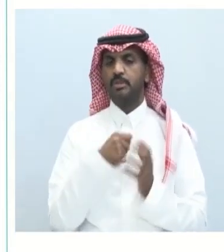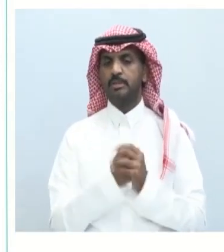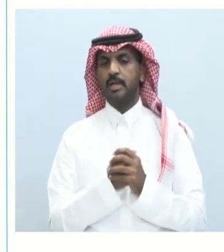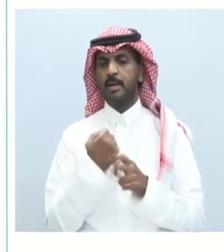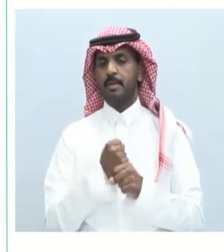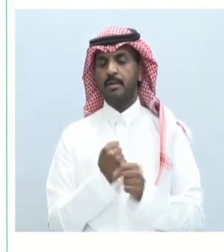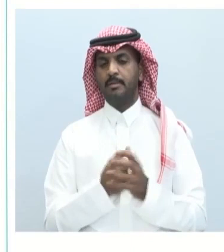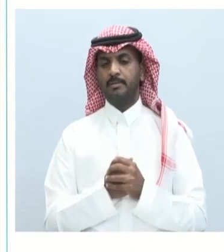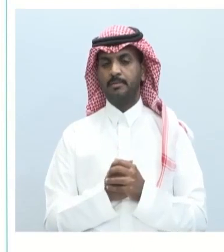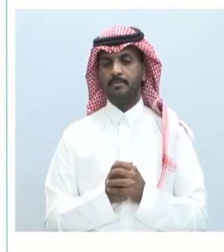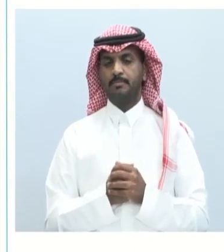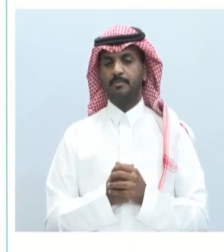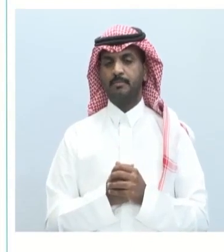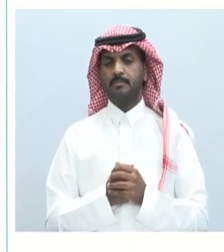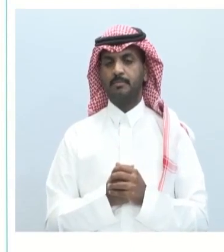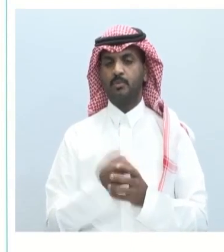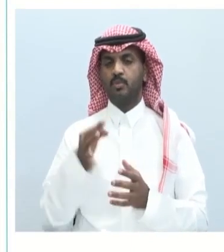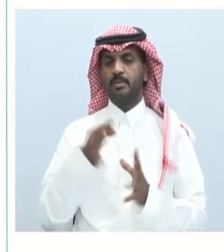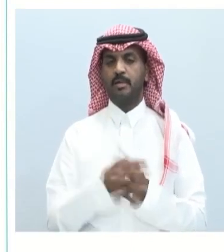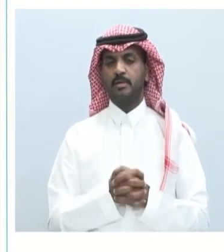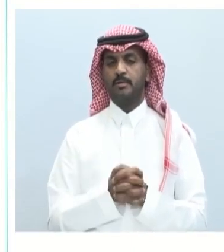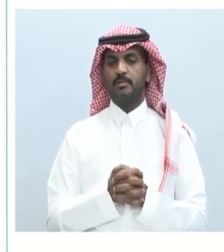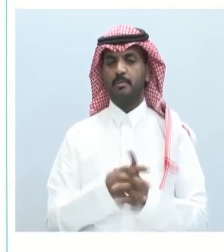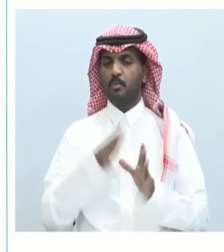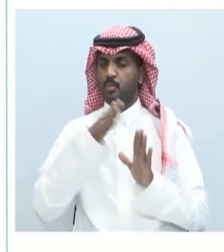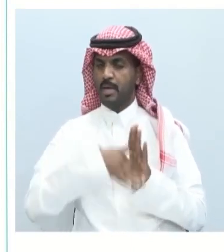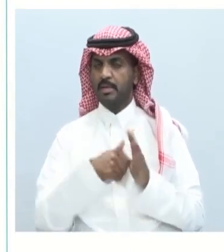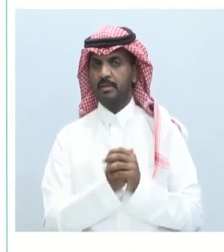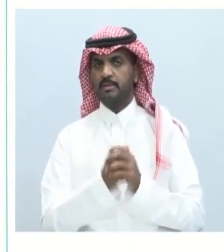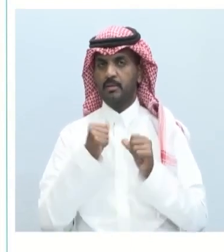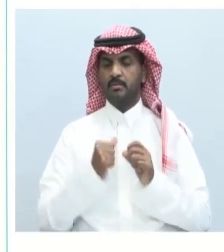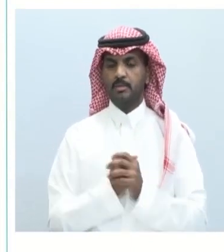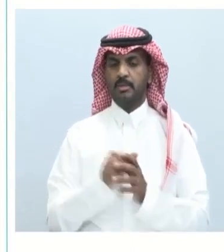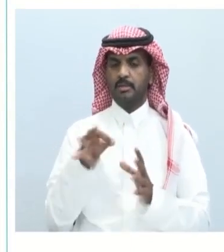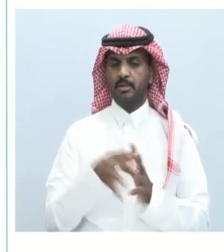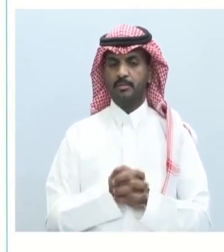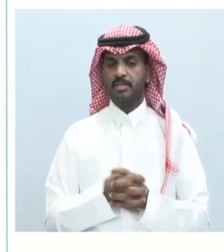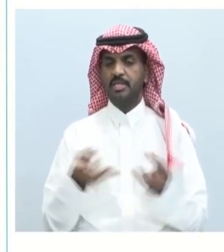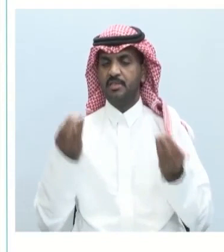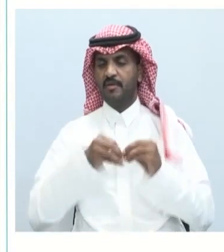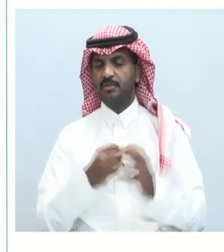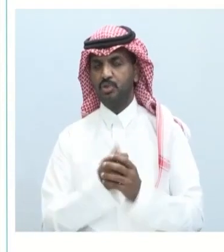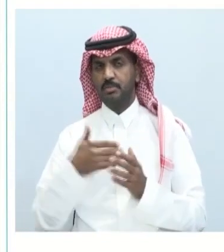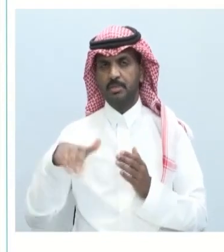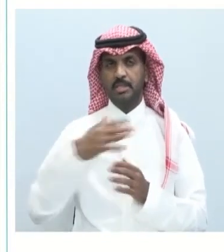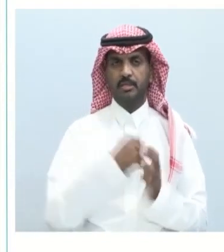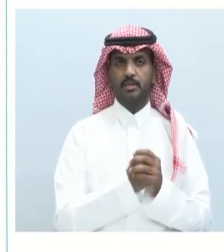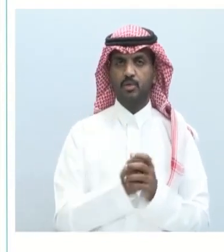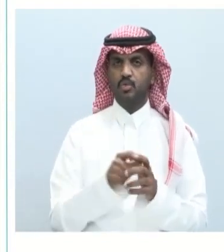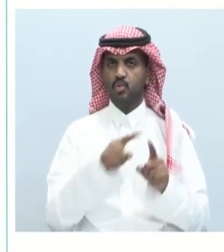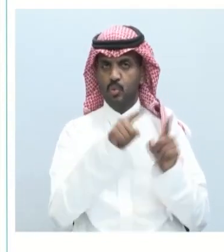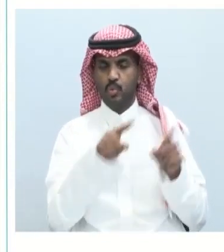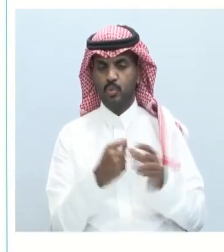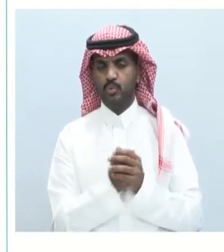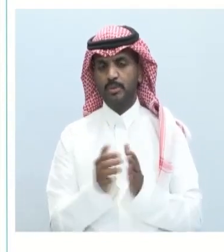عمل نموذج له على سبيل المثال جدول بيانات الطلبه ثم نقوم بالضغط على اضافه جميع الحقول بعد